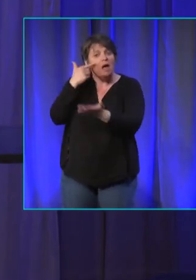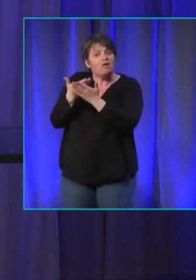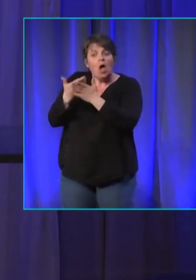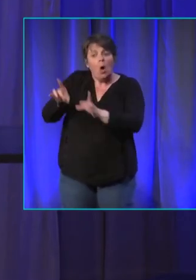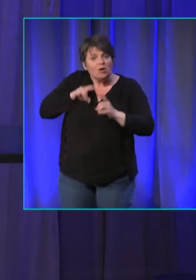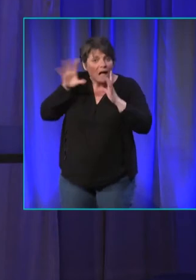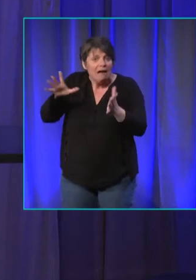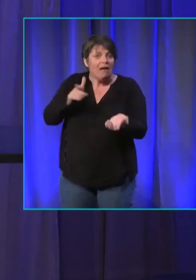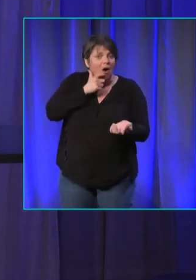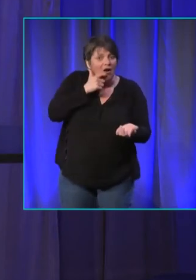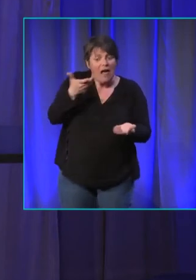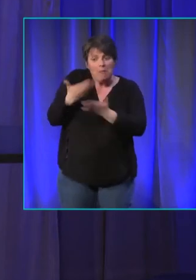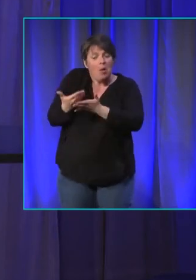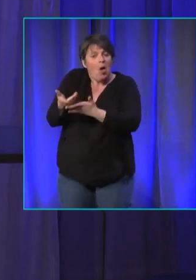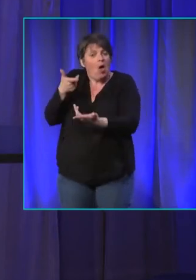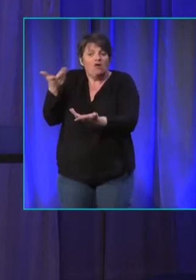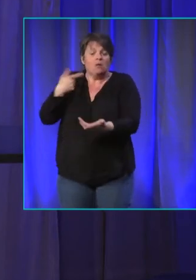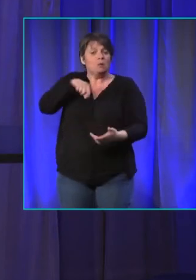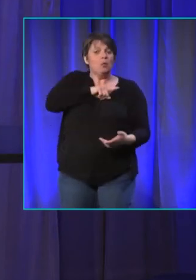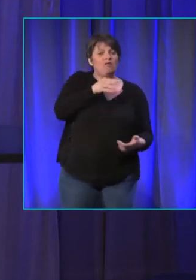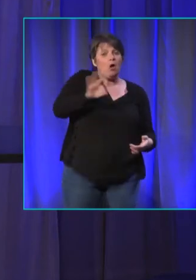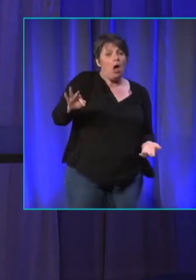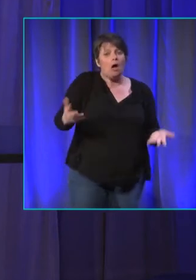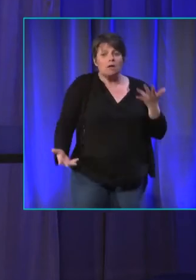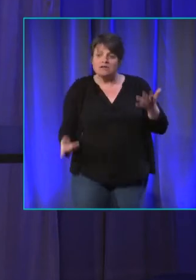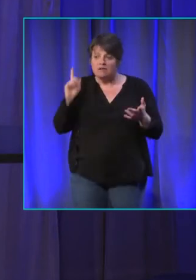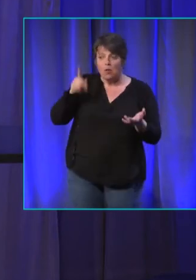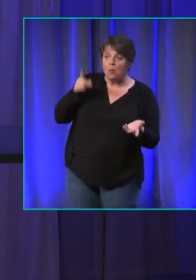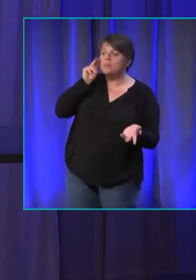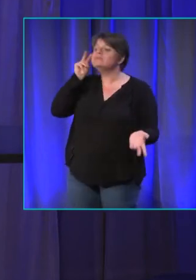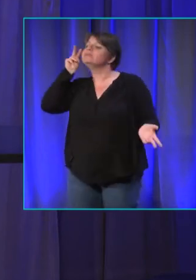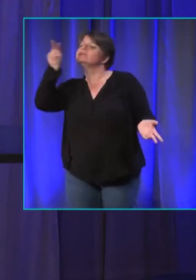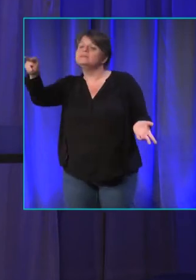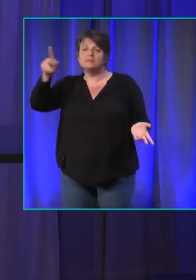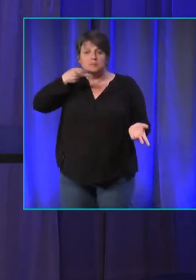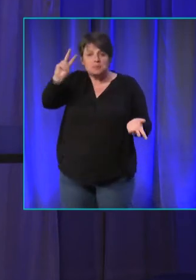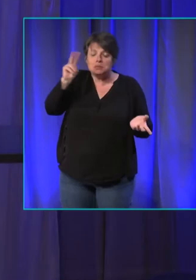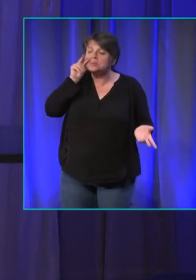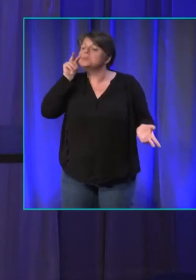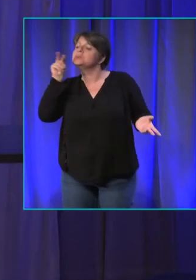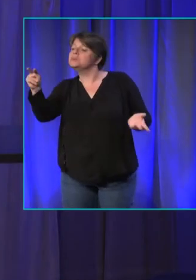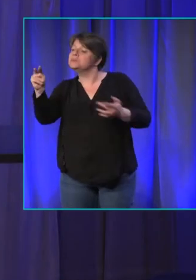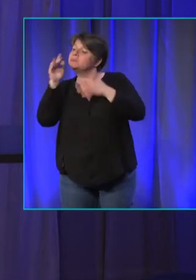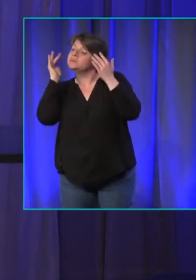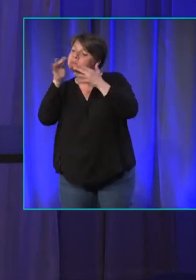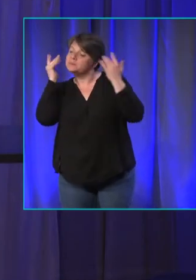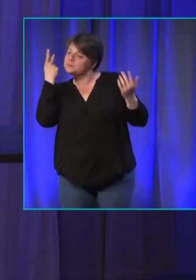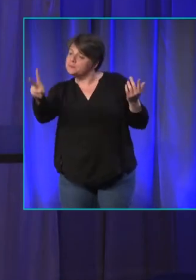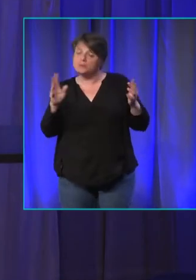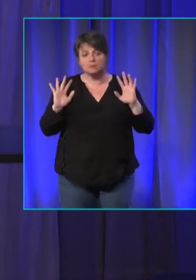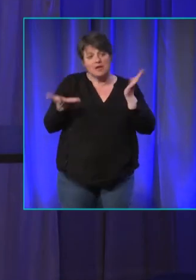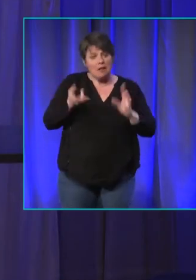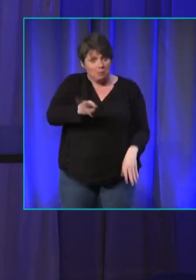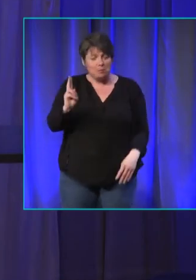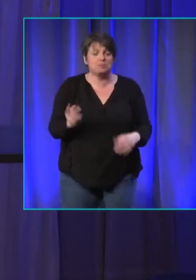Australiens, les Anglo-Saxons aussi. Donc, on a peut-être apprendre beaucoup sur à s'inspirer de leur modèle, peut-être